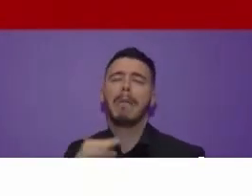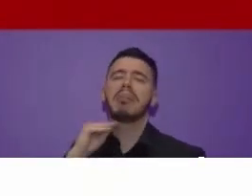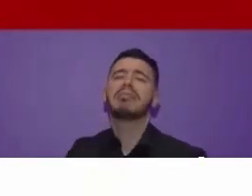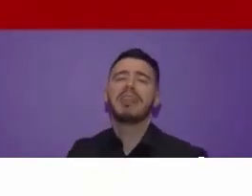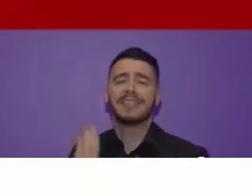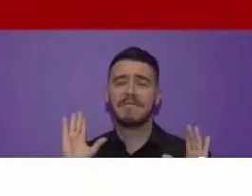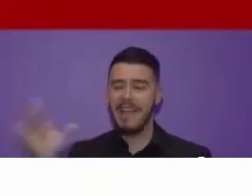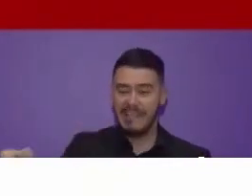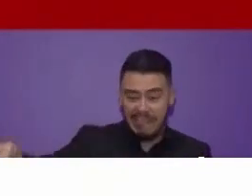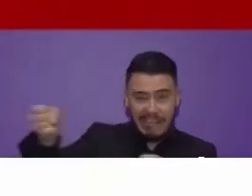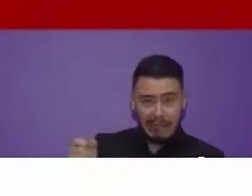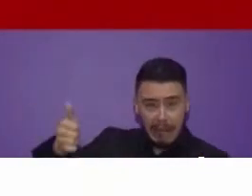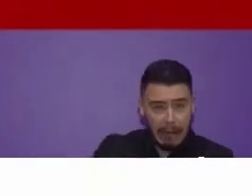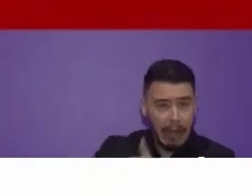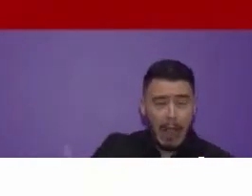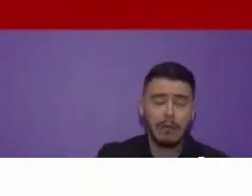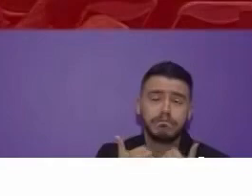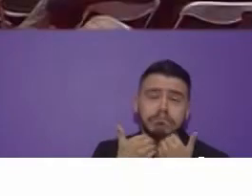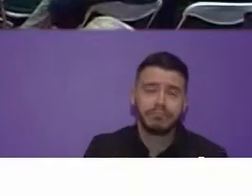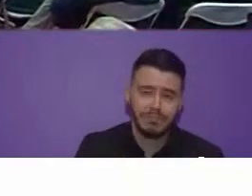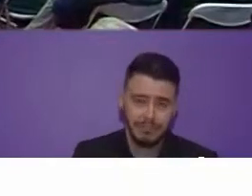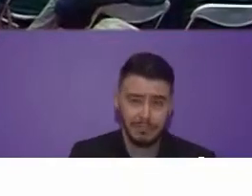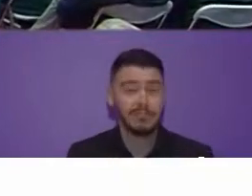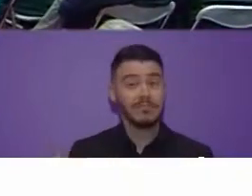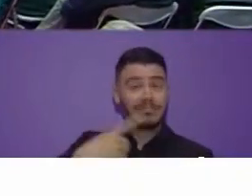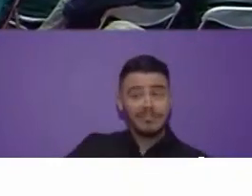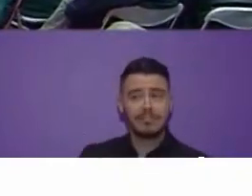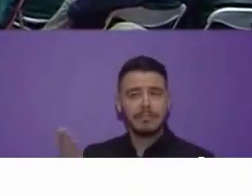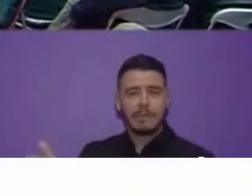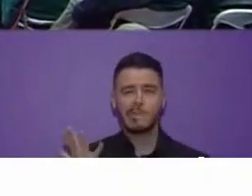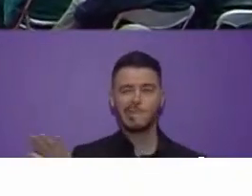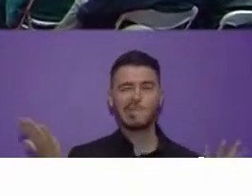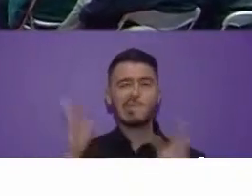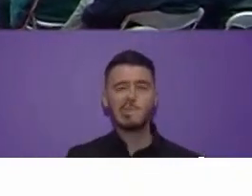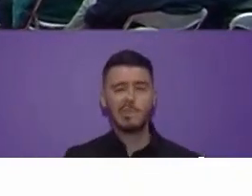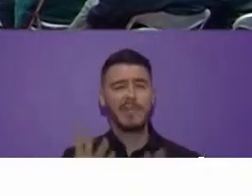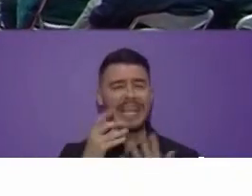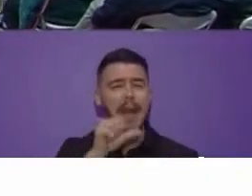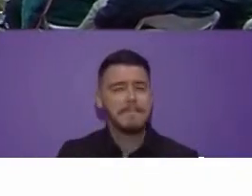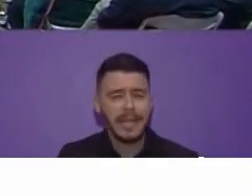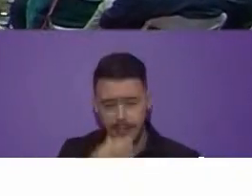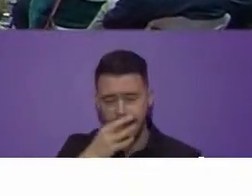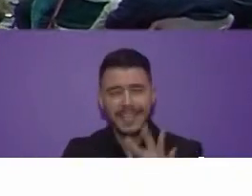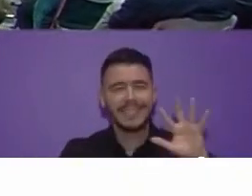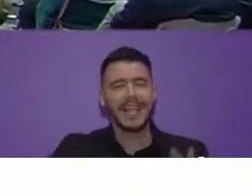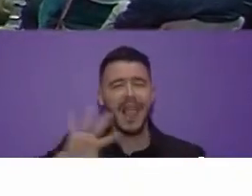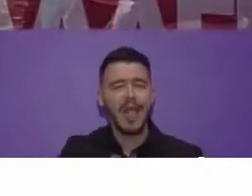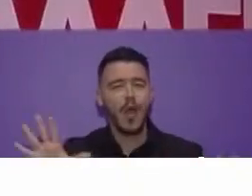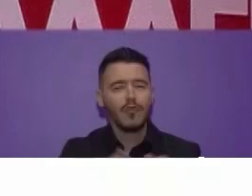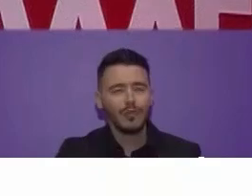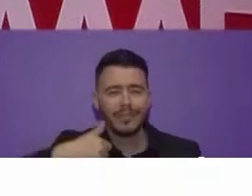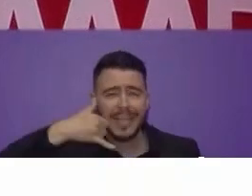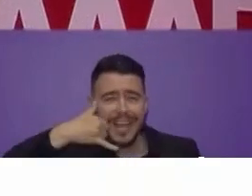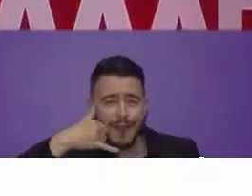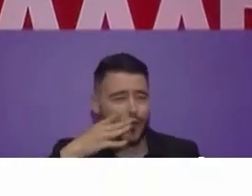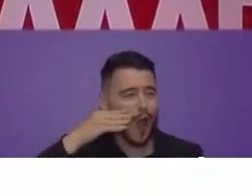9 μήνες ο κύριος Μητσοτάκης έκρυβε επιμελώς το σκάνδαλο των υποκλοπών και με την πρώτη ζώρικη